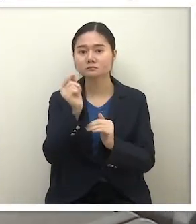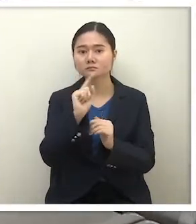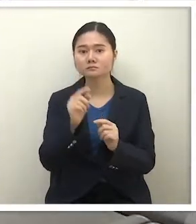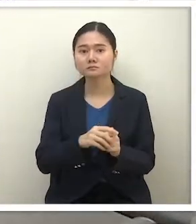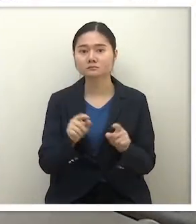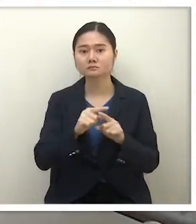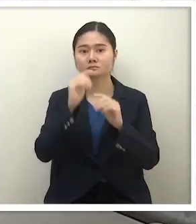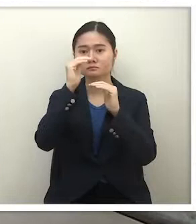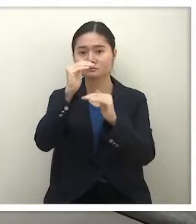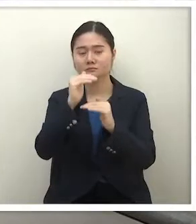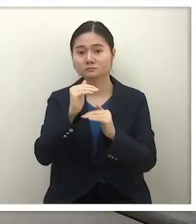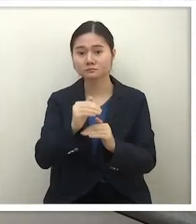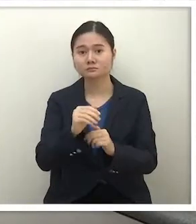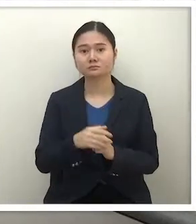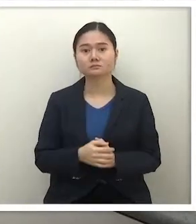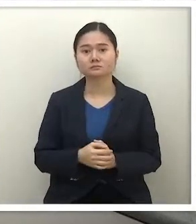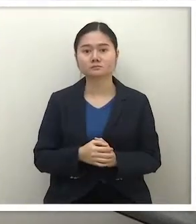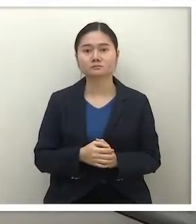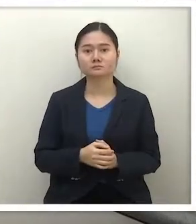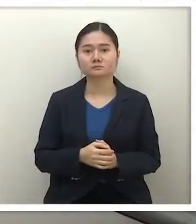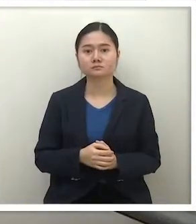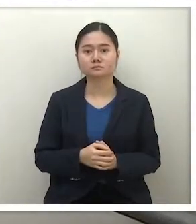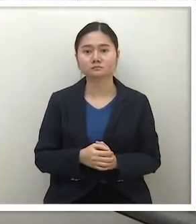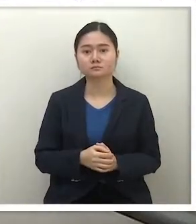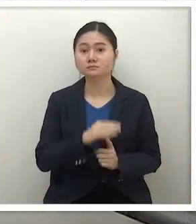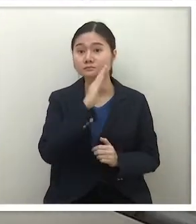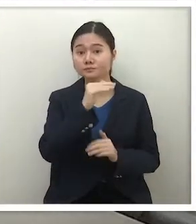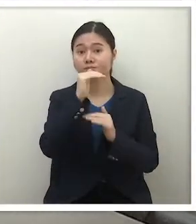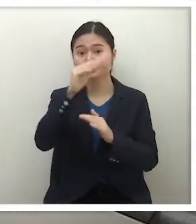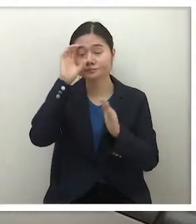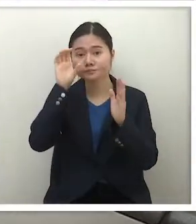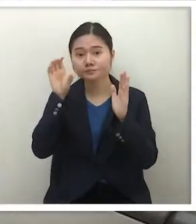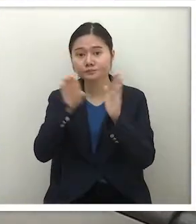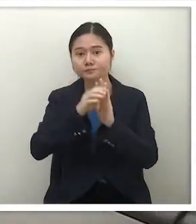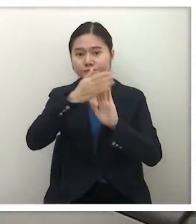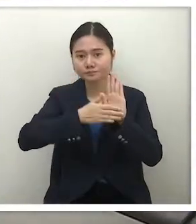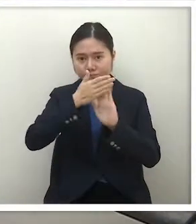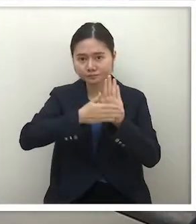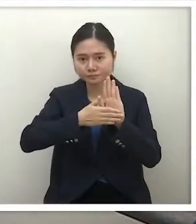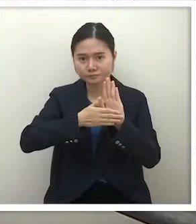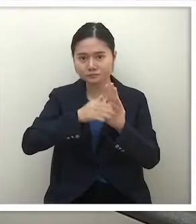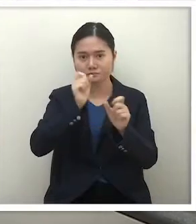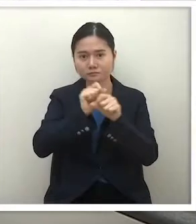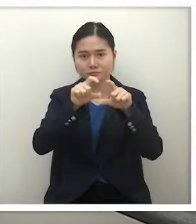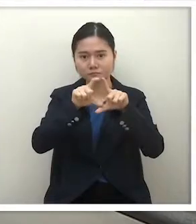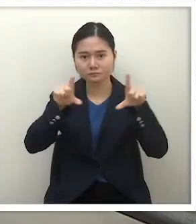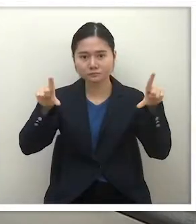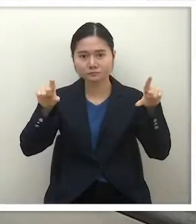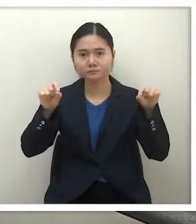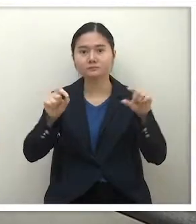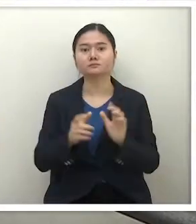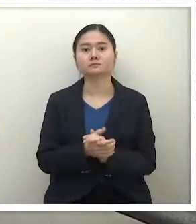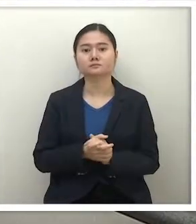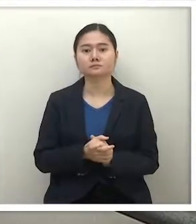สัดส่วนแบบ wide screen ใช่ไหมครับเวลาเรากำหนดภาพที่เป็นฉากแบบนี้เราต้องออกแนวกว้างนิดนึง